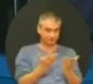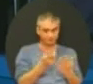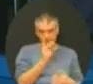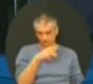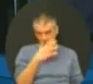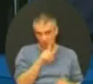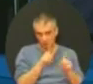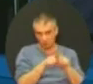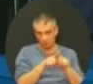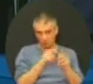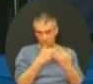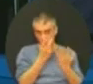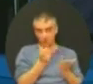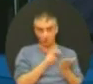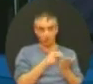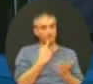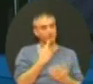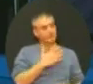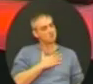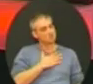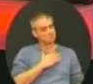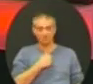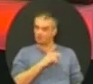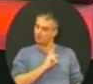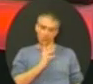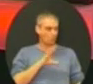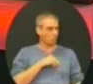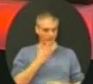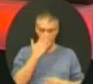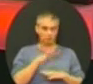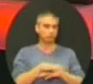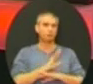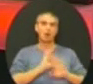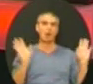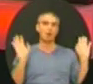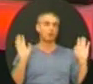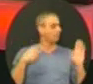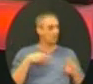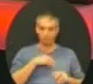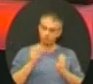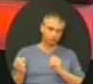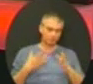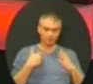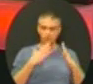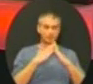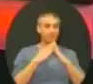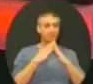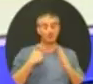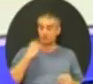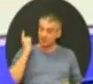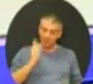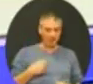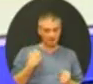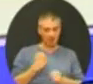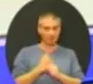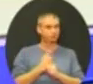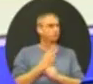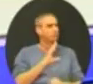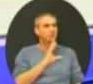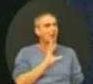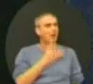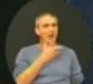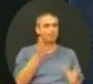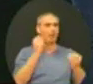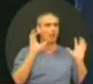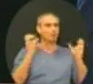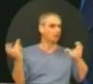יכול להיות שבאותו בוקר הוא קם, הוא אמר, וואלה, אני לא מוכן להשפלה הזאת. יכול להיות. לא מוכן שיפנו אותי מהבית. אני חייב פה לתת איזה... למה לקחת את